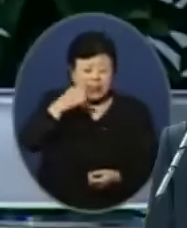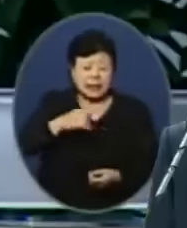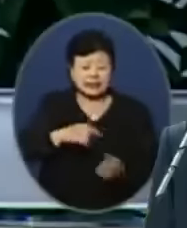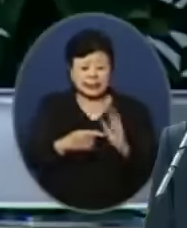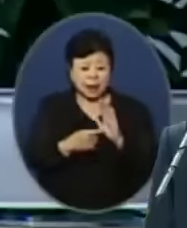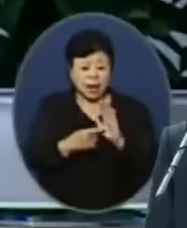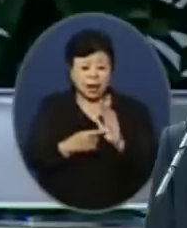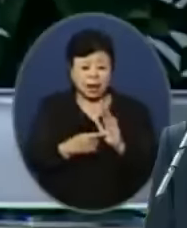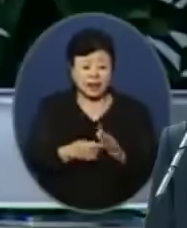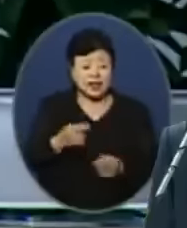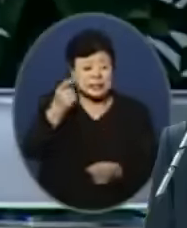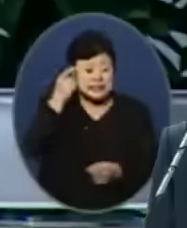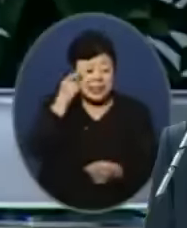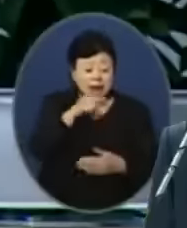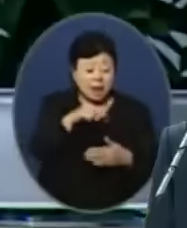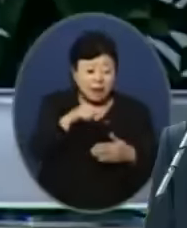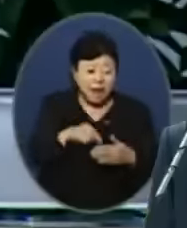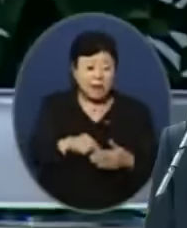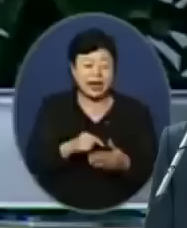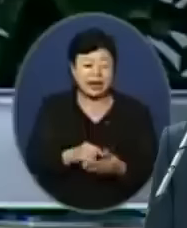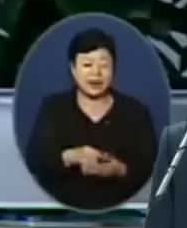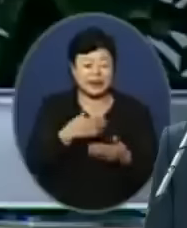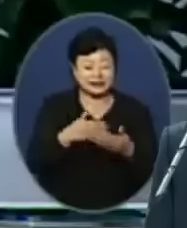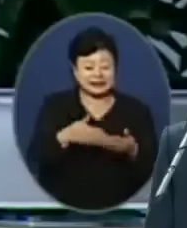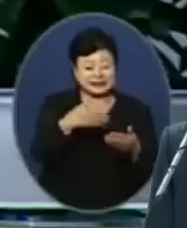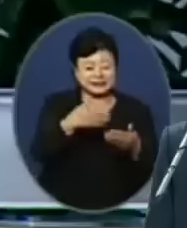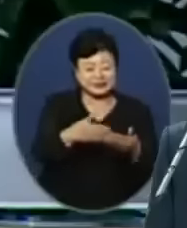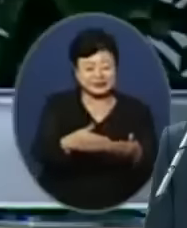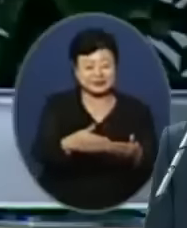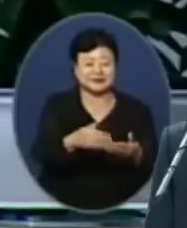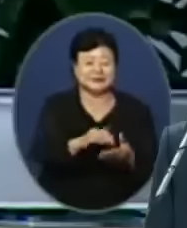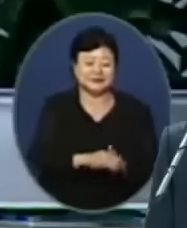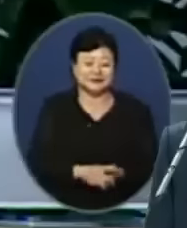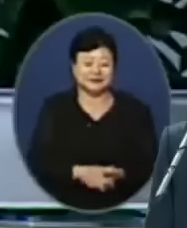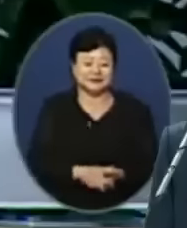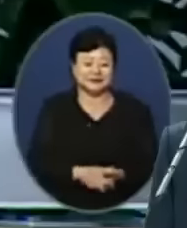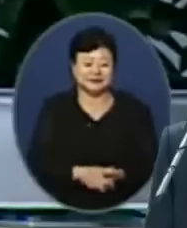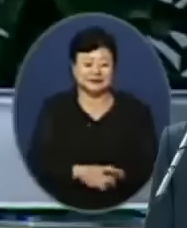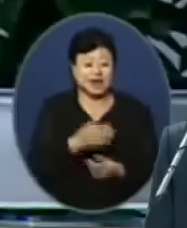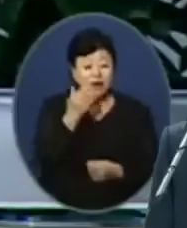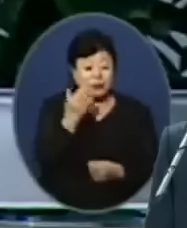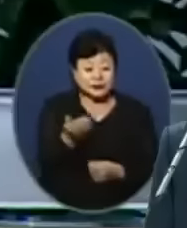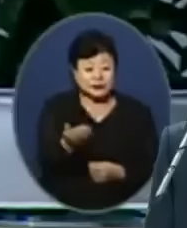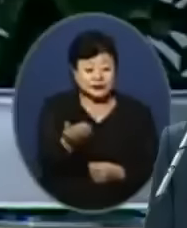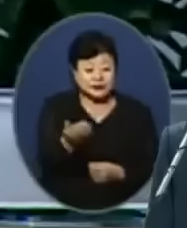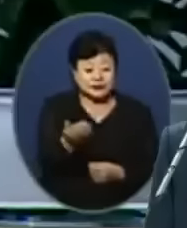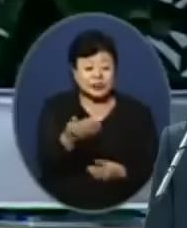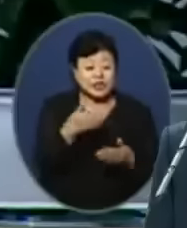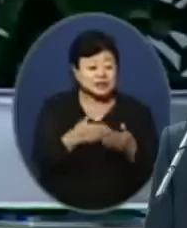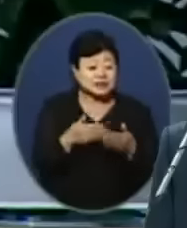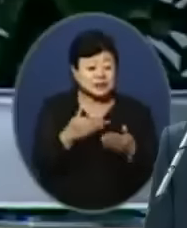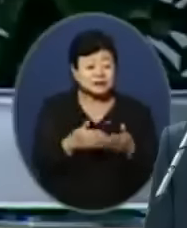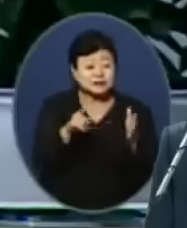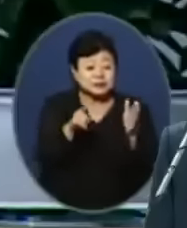생각입니까? 이 생각이 마음속에 그런 그림을 그리면 여러분 그림은 믿음을 생산하는